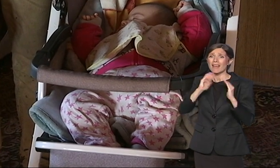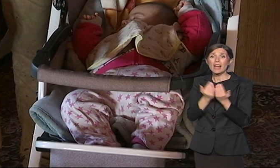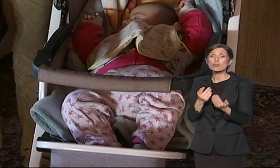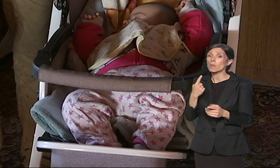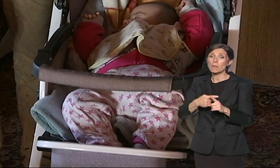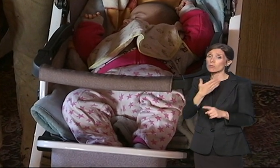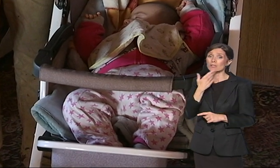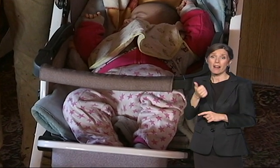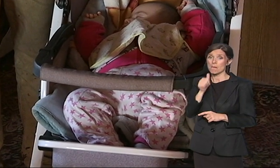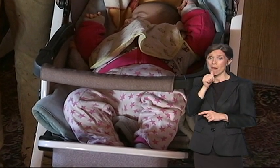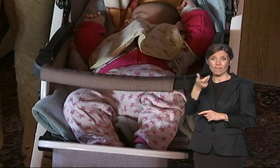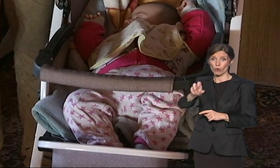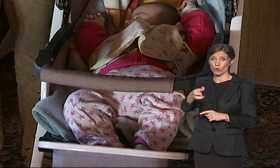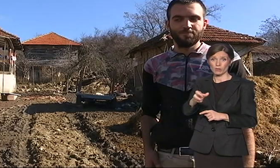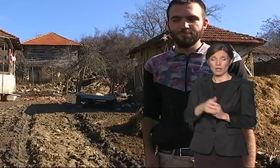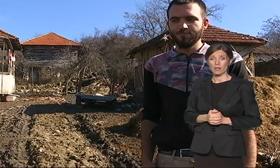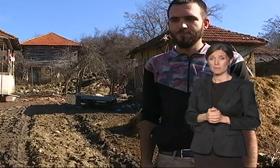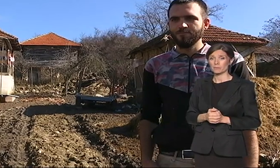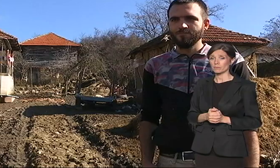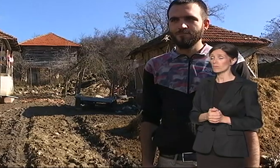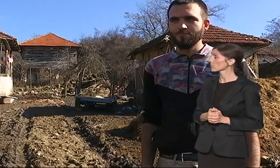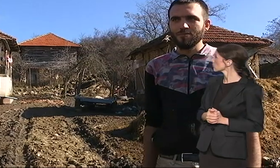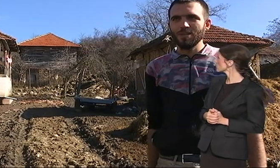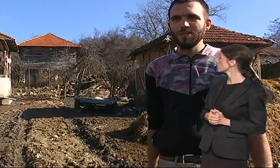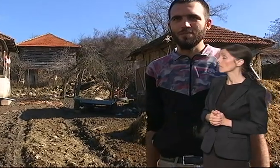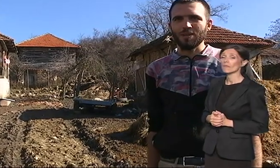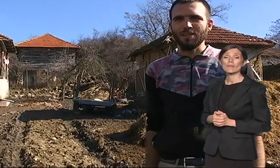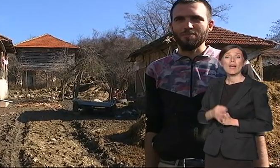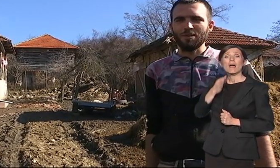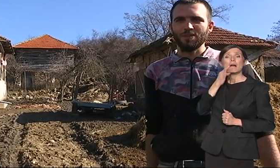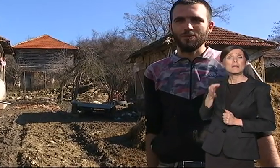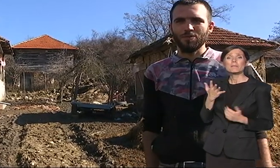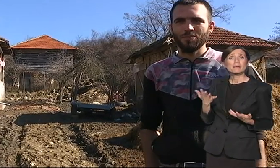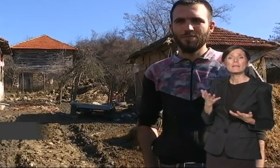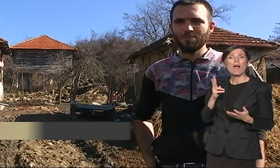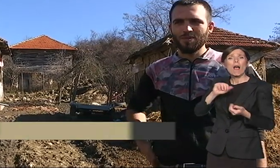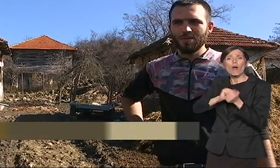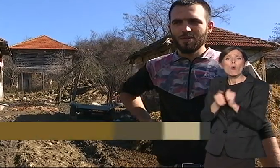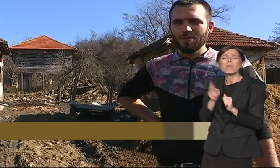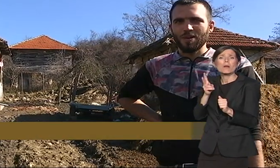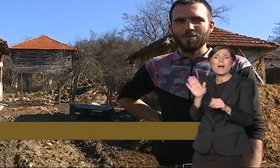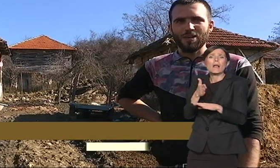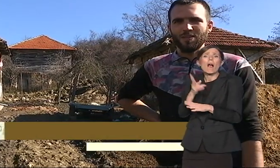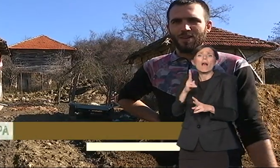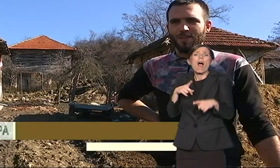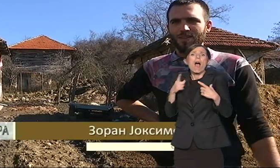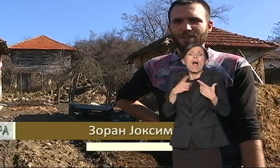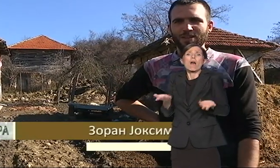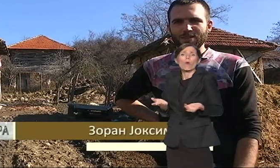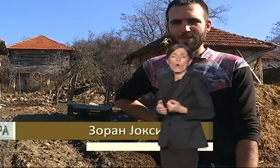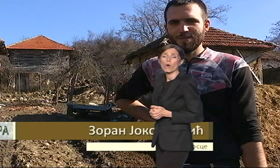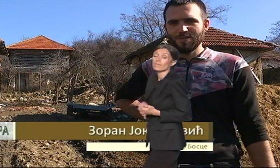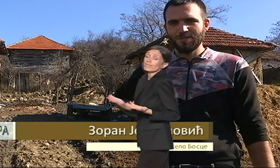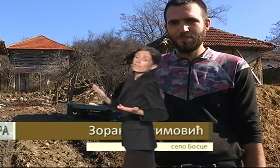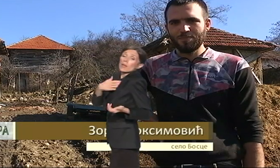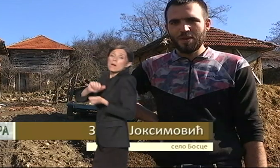Kako se borite? Kako se snalazite? Od čega se izdržavate? Idem, radim privatno kako kad, nekad drva,